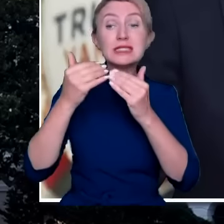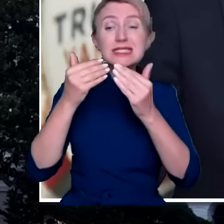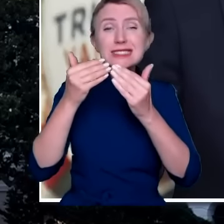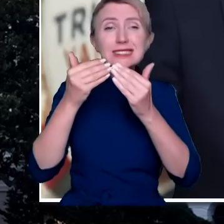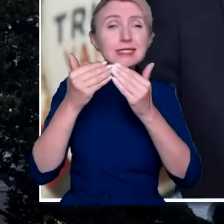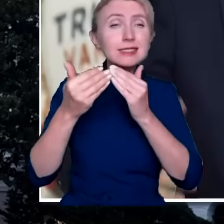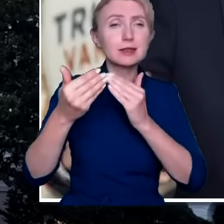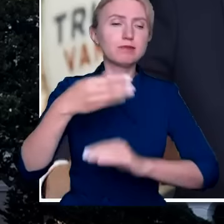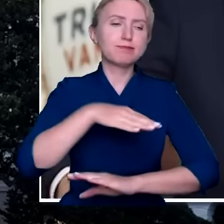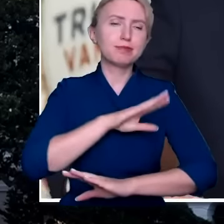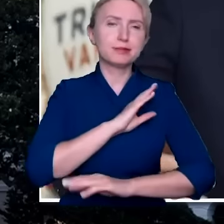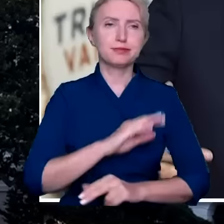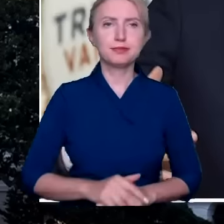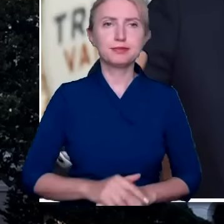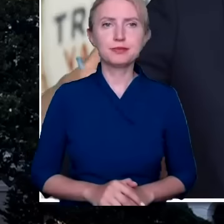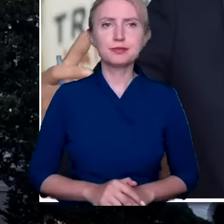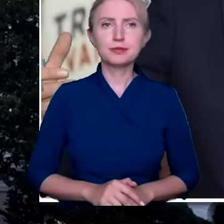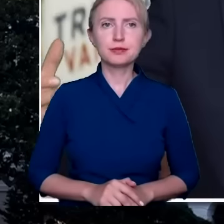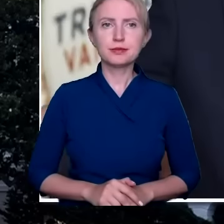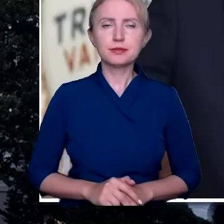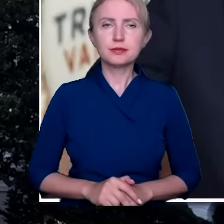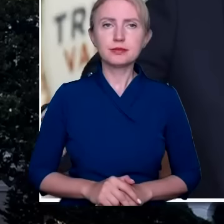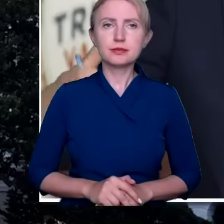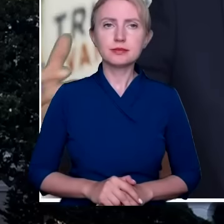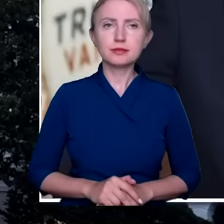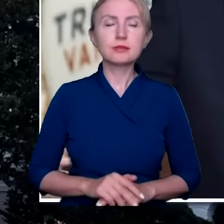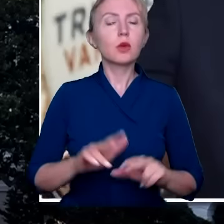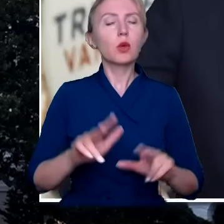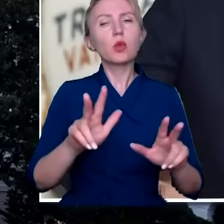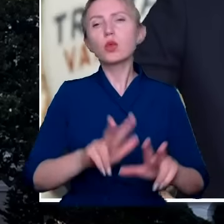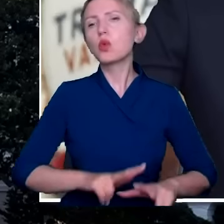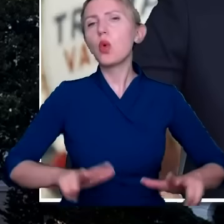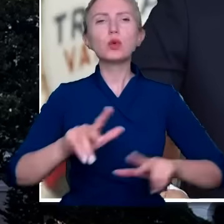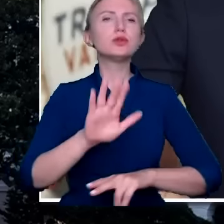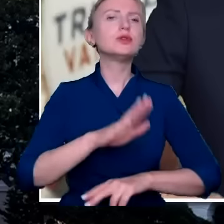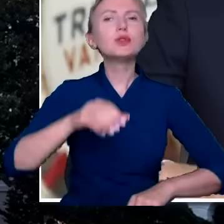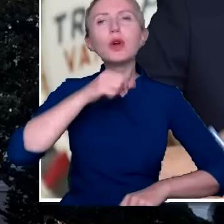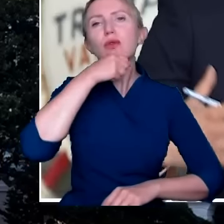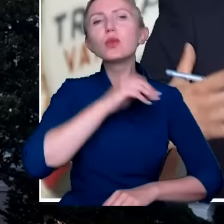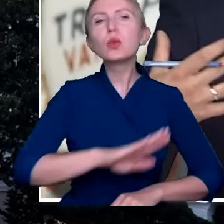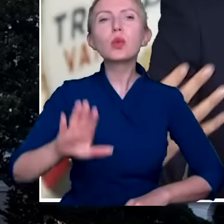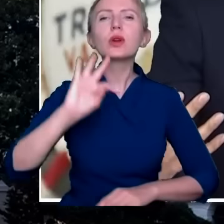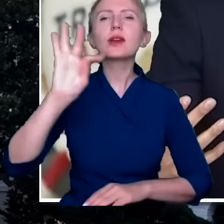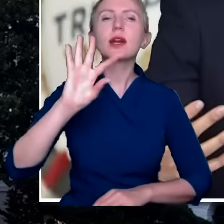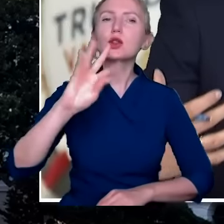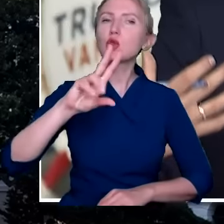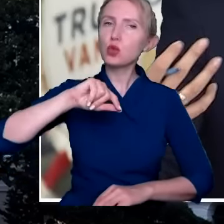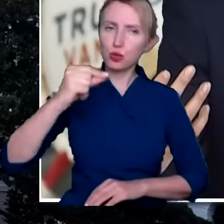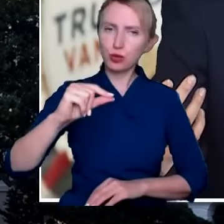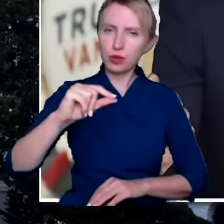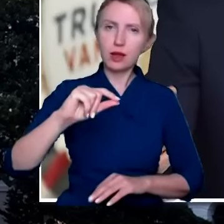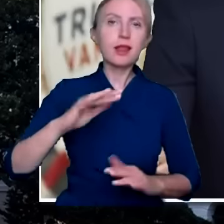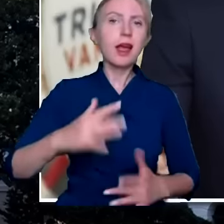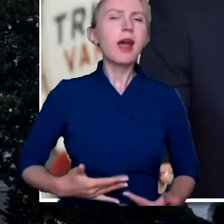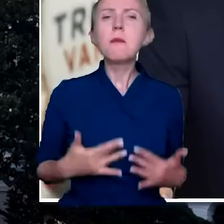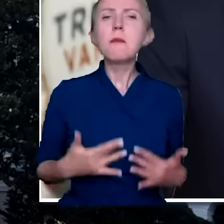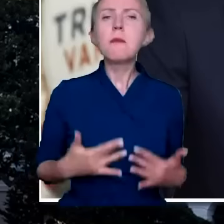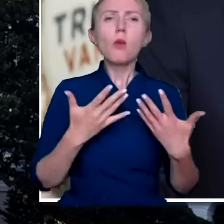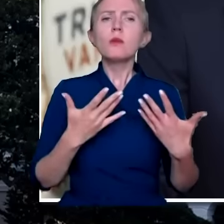śmiertelnie. Rodzina, dzieci, wnuki Donalda Trumpa. Jak ten spektakl jest odbierany